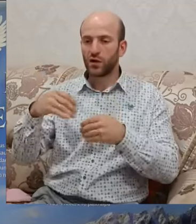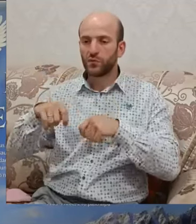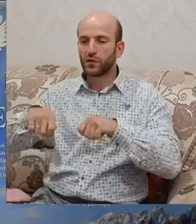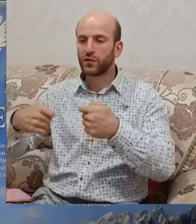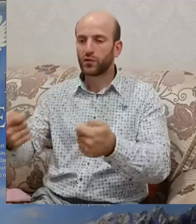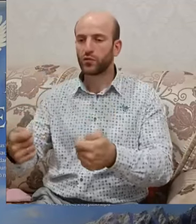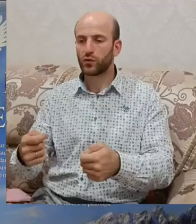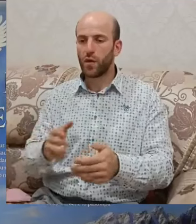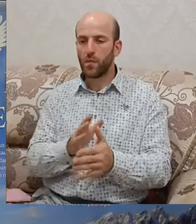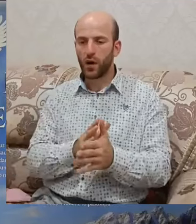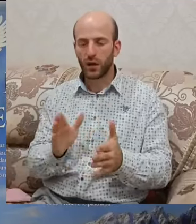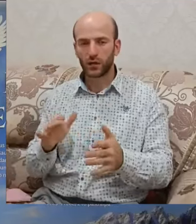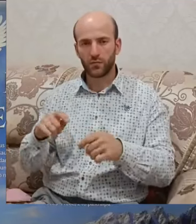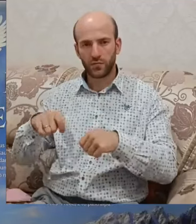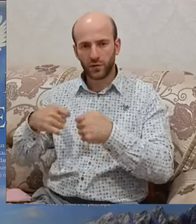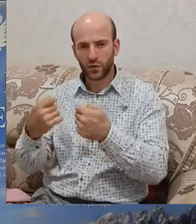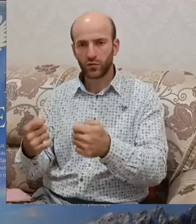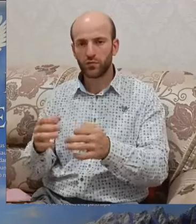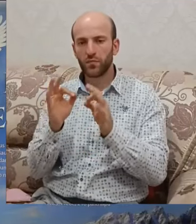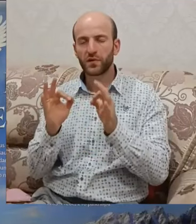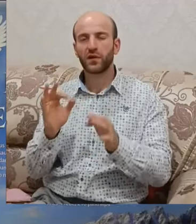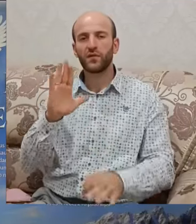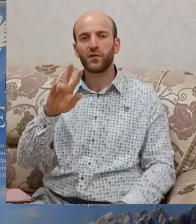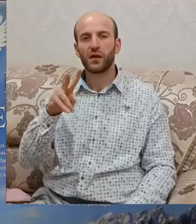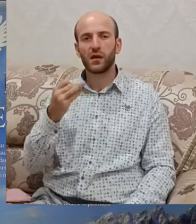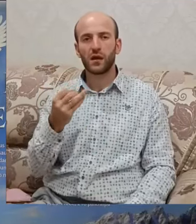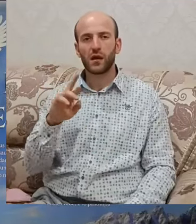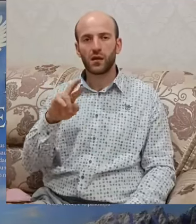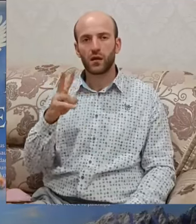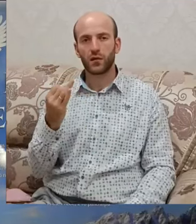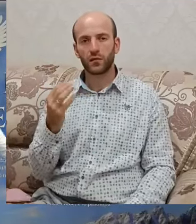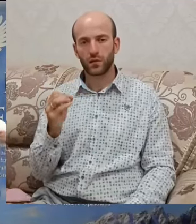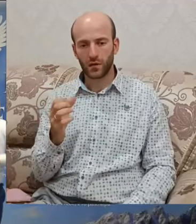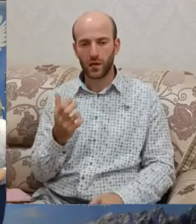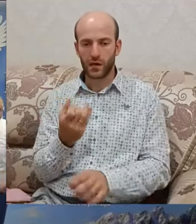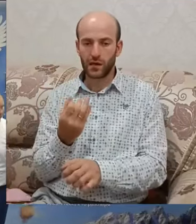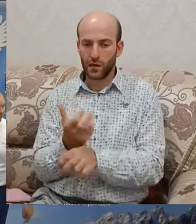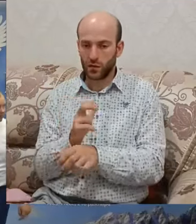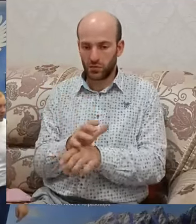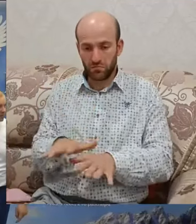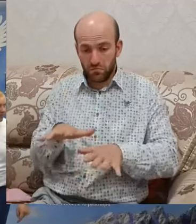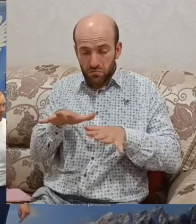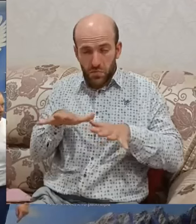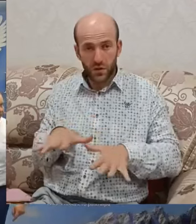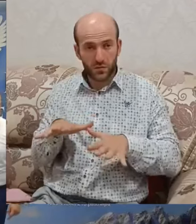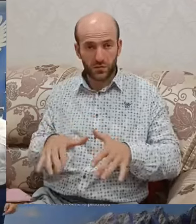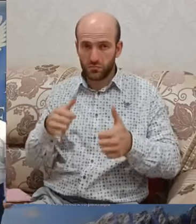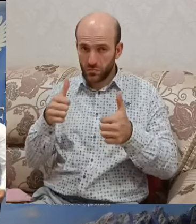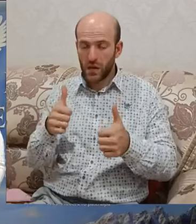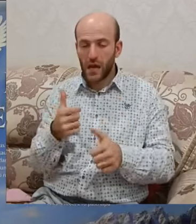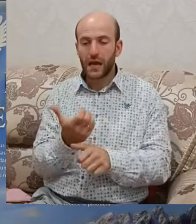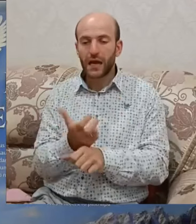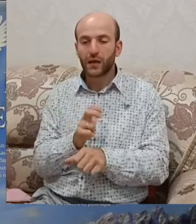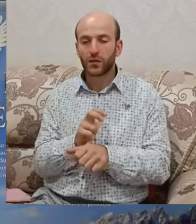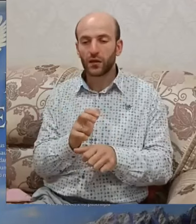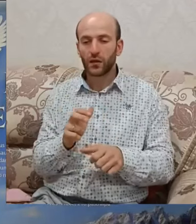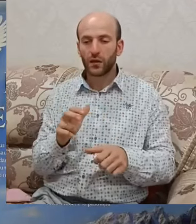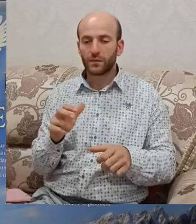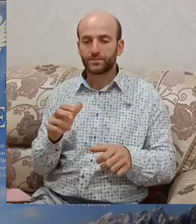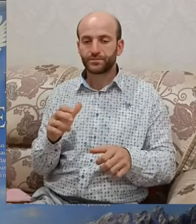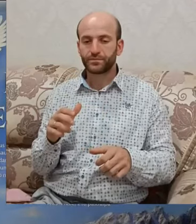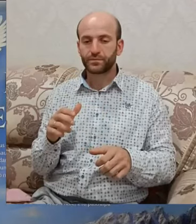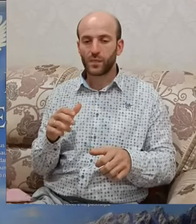Всегда есть влияние другого. Ir šita pozicija. И эта позиция. Ji pašaukta. Она призвана. Приimti tik